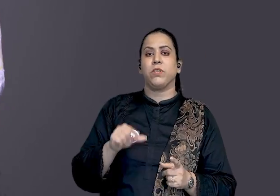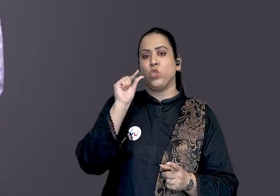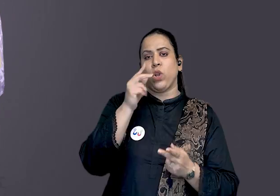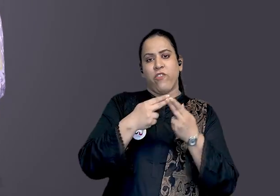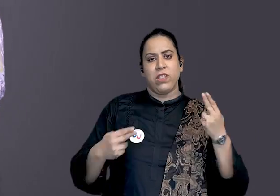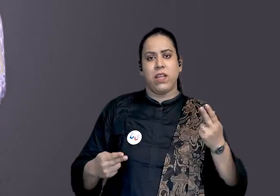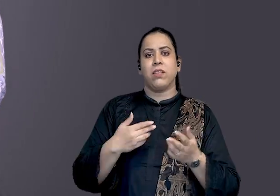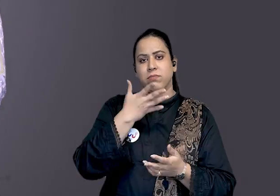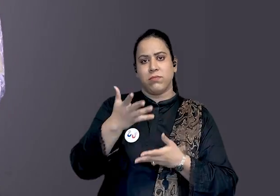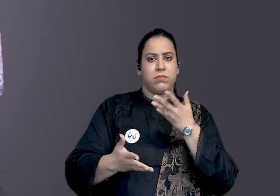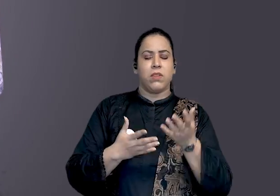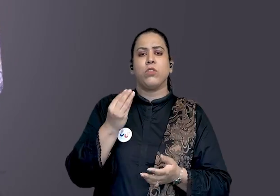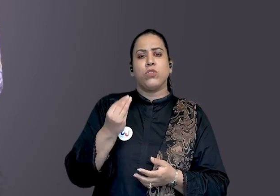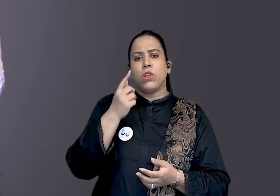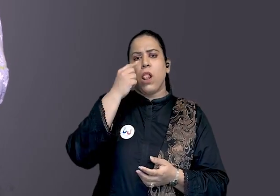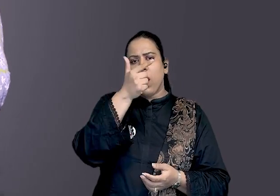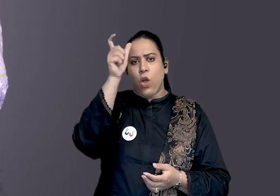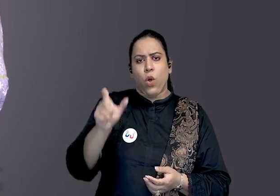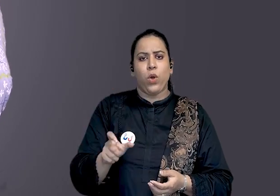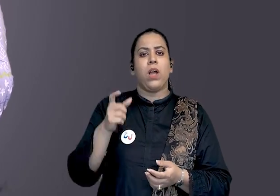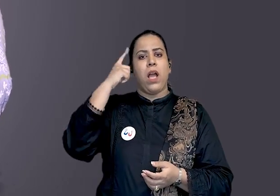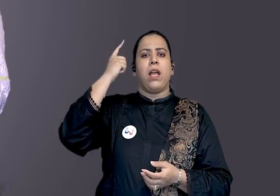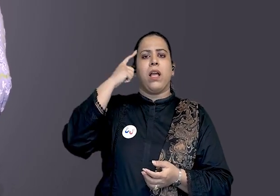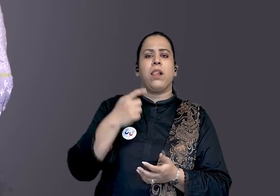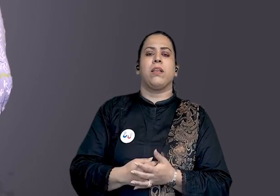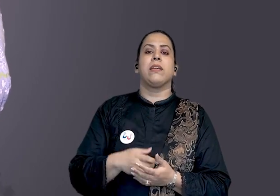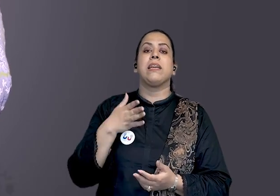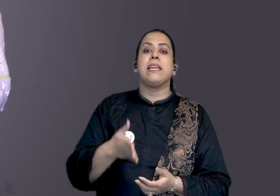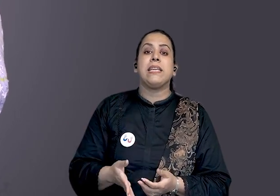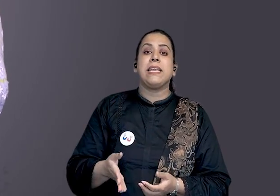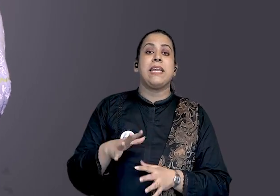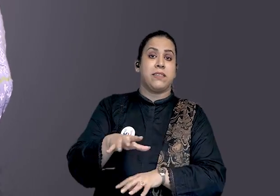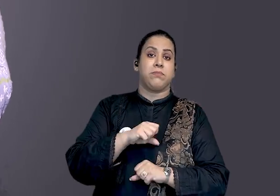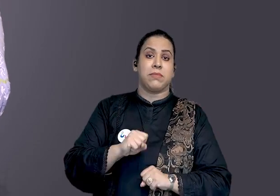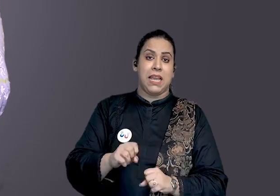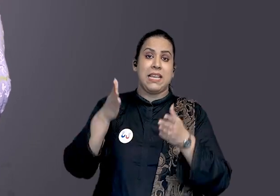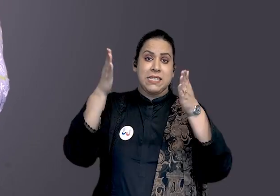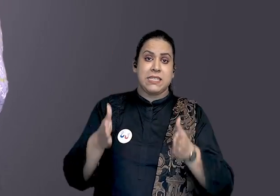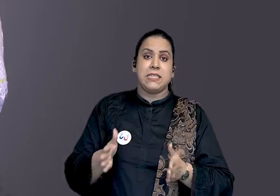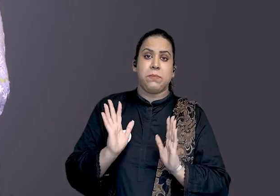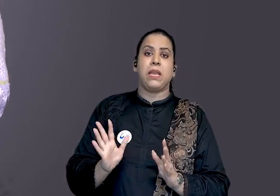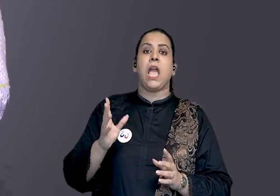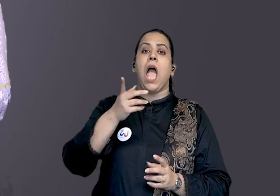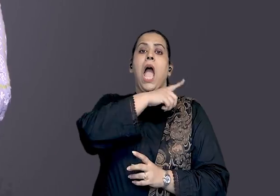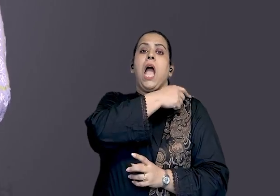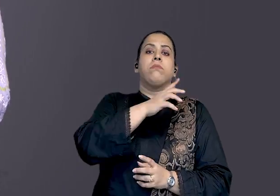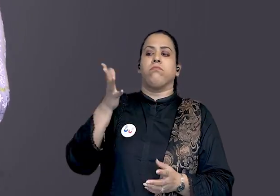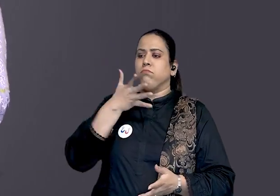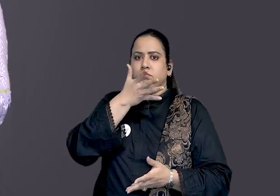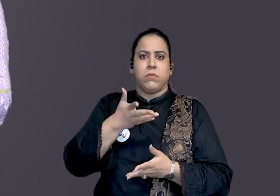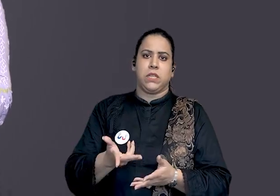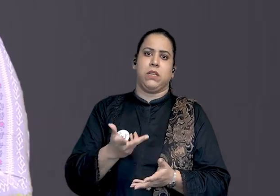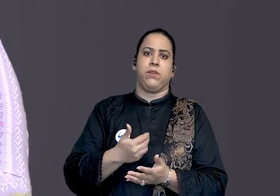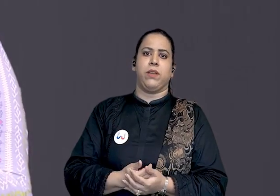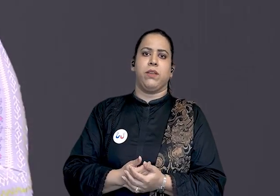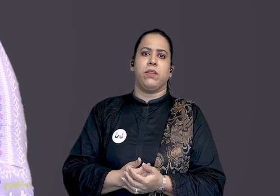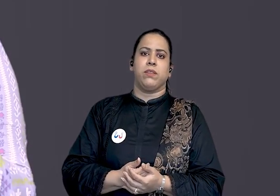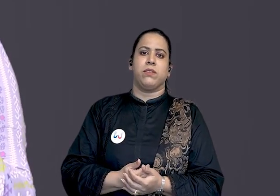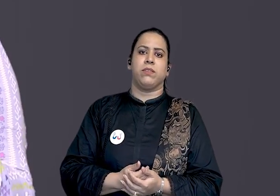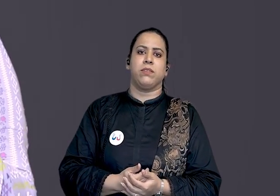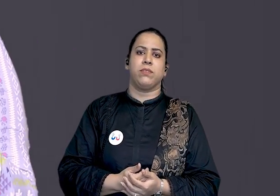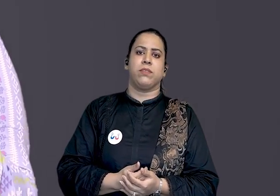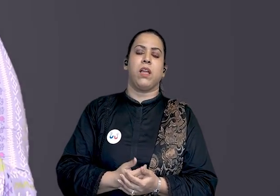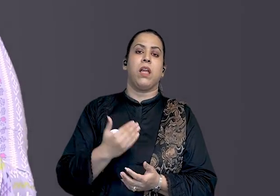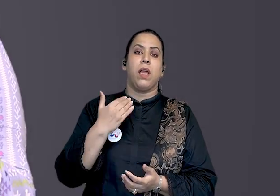میں اس سے ایگری نہیں کرتی ہوں، کیونکہ اس سے پہلے جو مغلز کی ایک حکومت رہی جنہوں نے تقریباً 300-350 سال تک